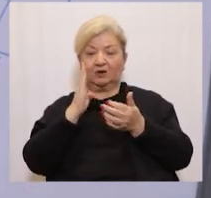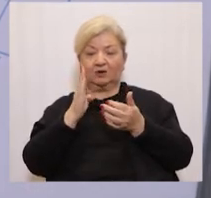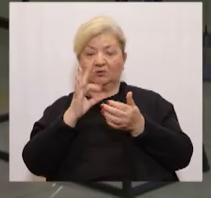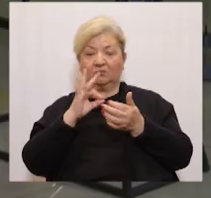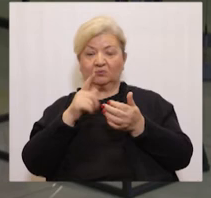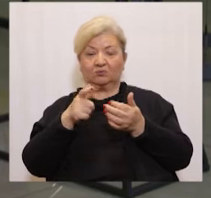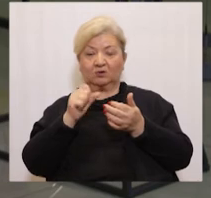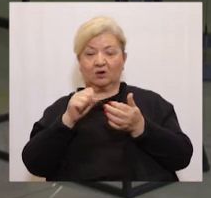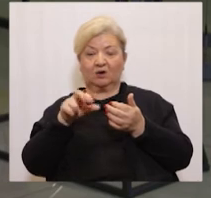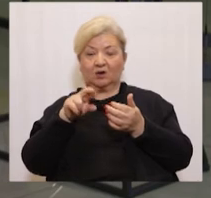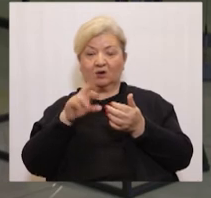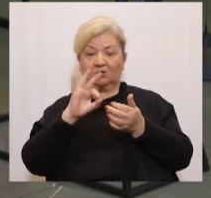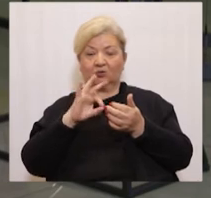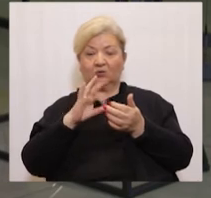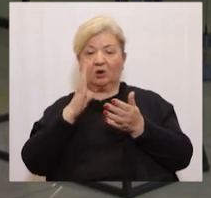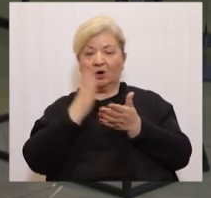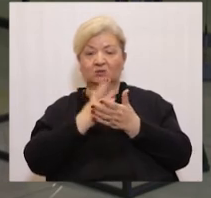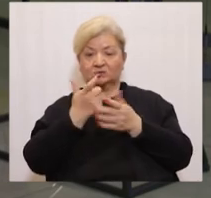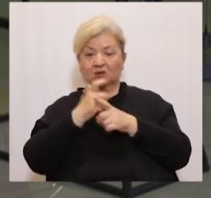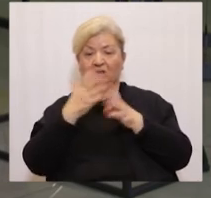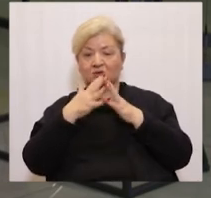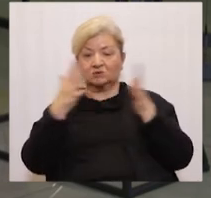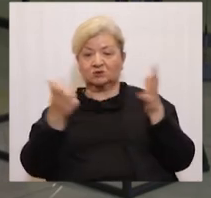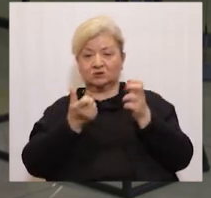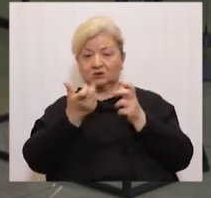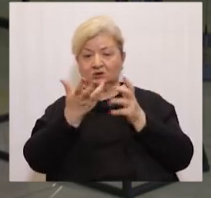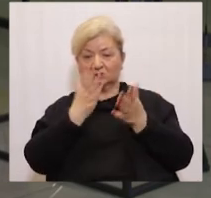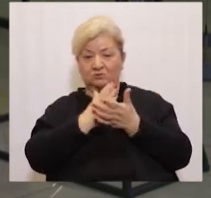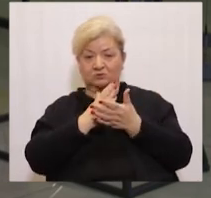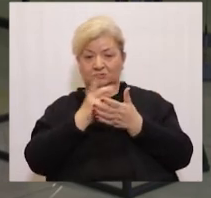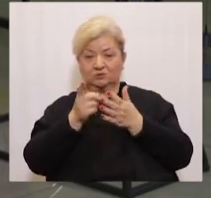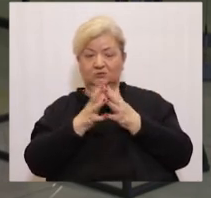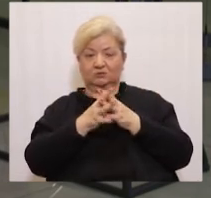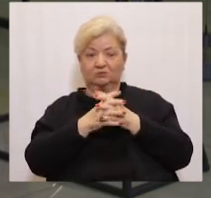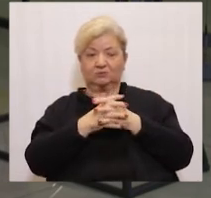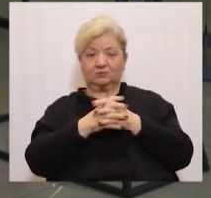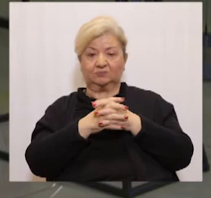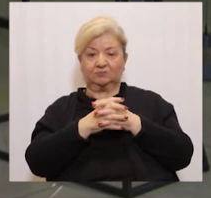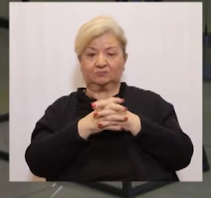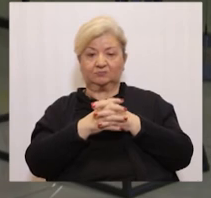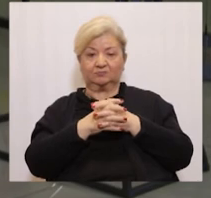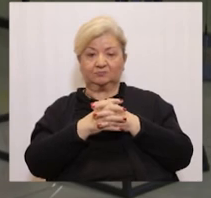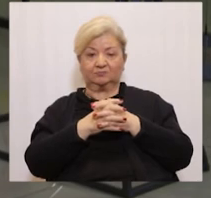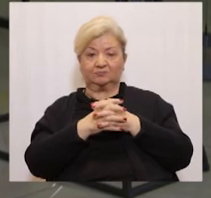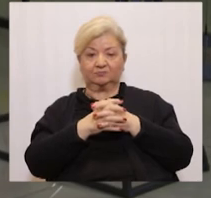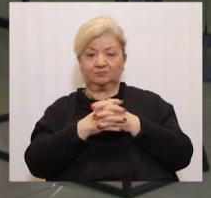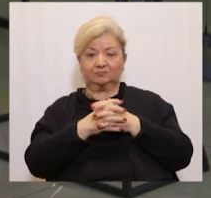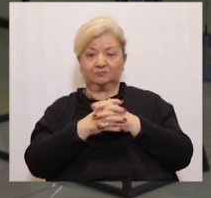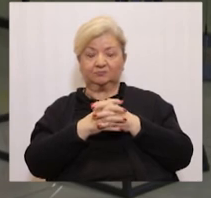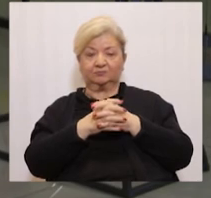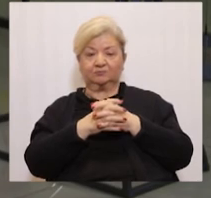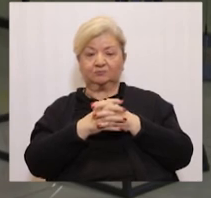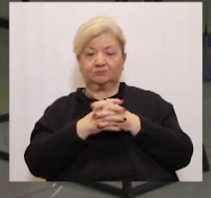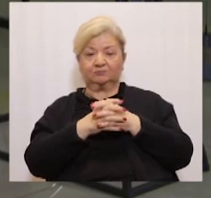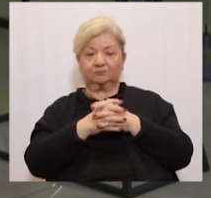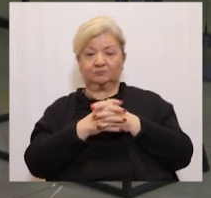რიცხვი. შედეგად ვიღებთ რაღაც შედარებით ნორმალურ რიცხვებს, ხოლმე 1 მოლი, 2, 3 და აი ეს